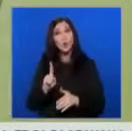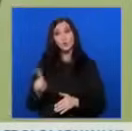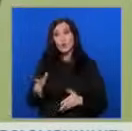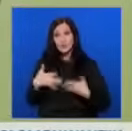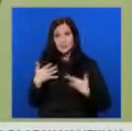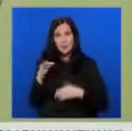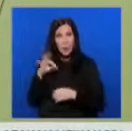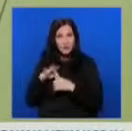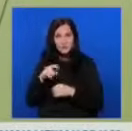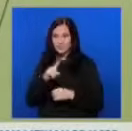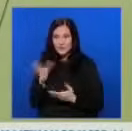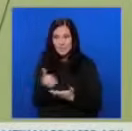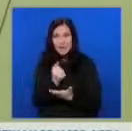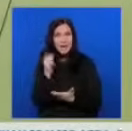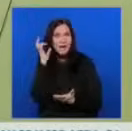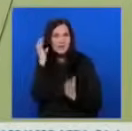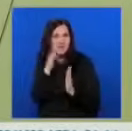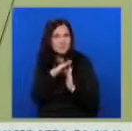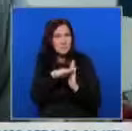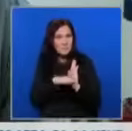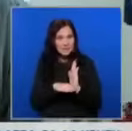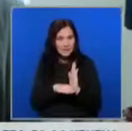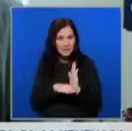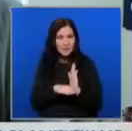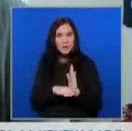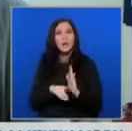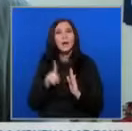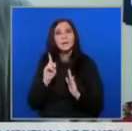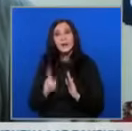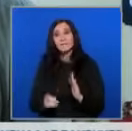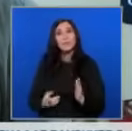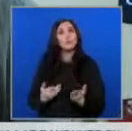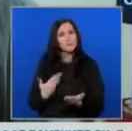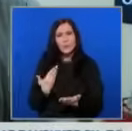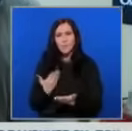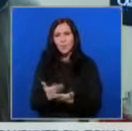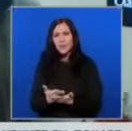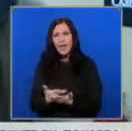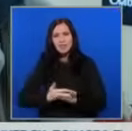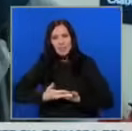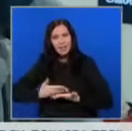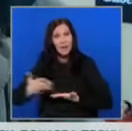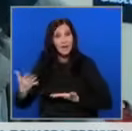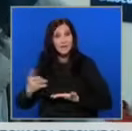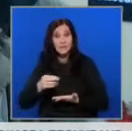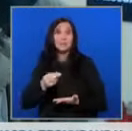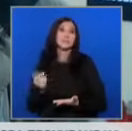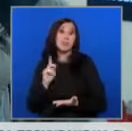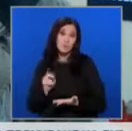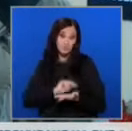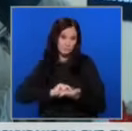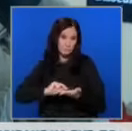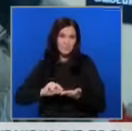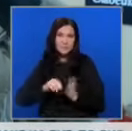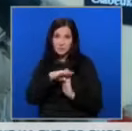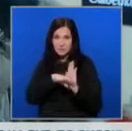гласуват, но не откриха имената си в списъците. Трябва да се проведе декларация да ни впишат в списъците. А